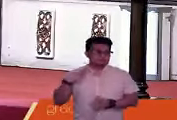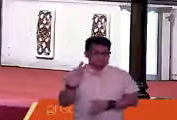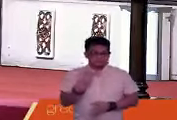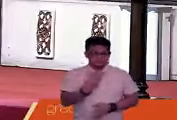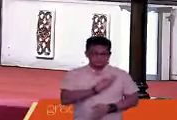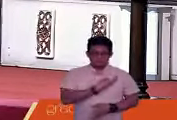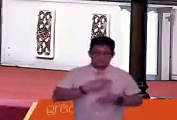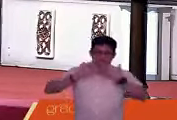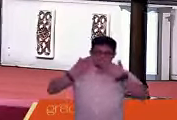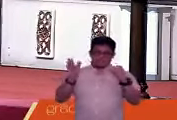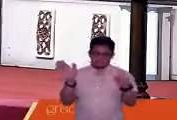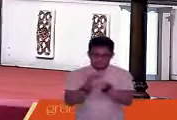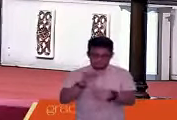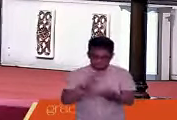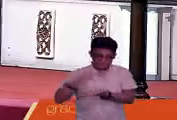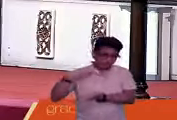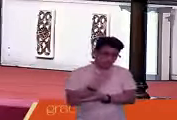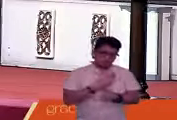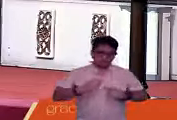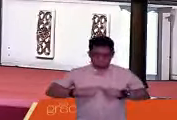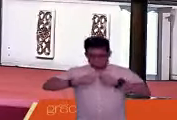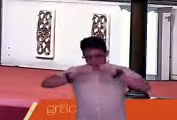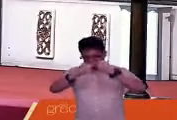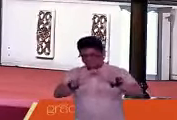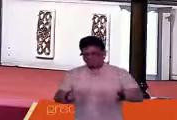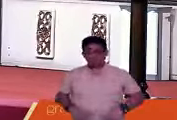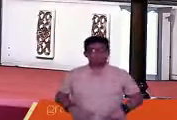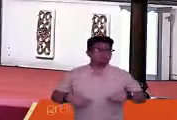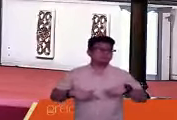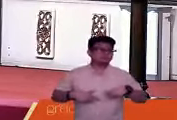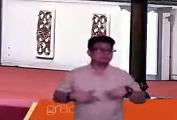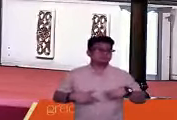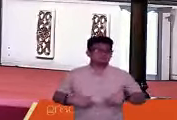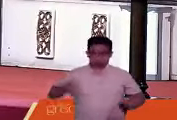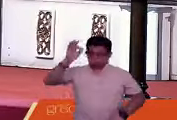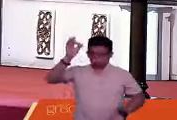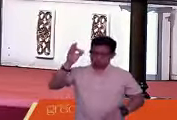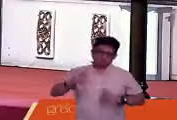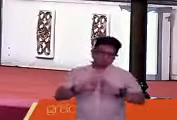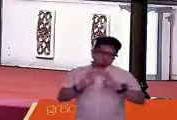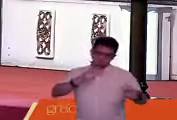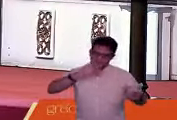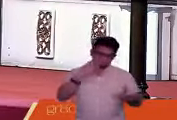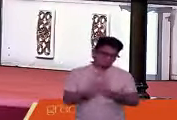Pasalamat as Ginoo nga, mga buhi pata. Ako kada adlaw